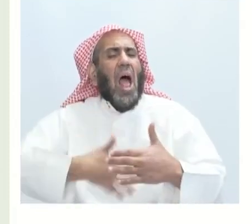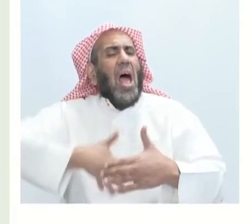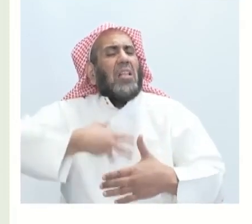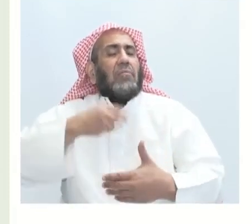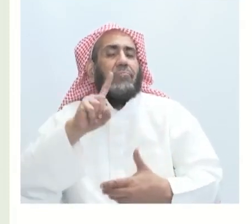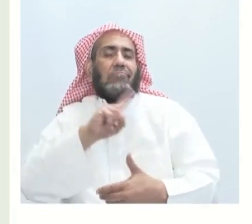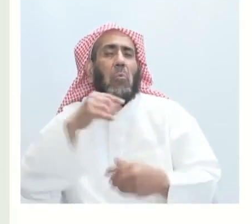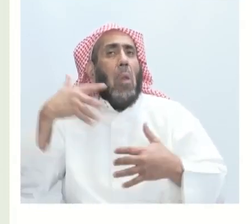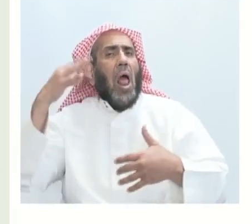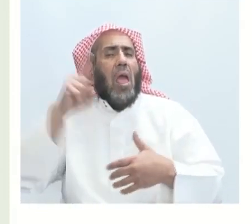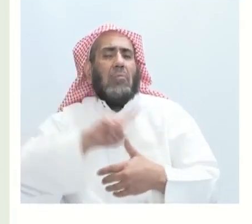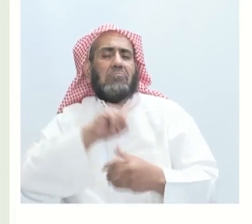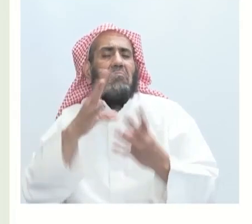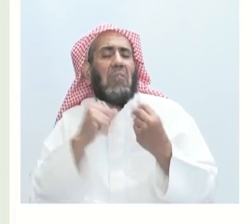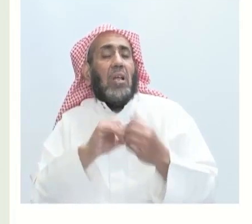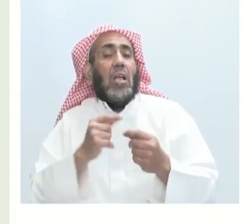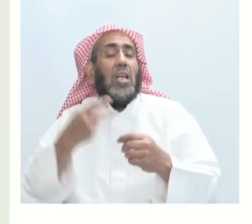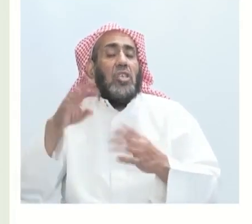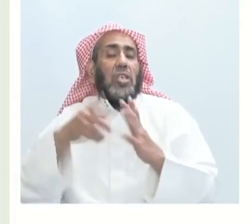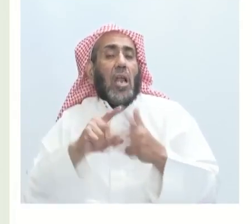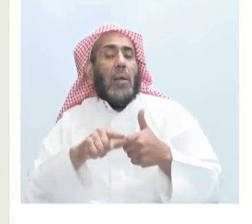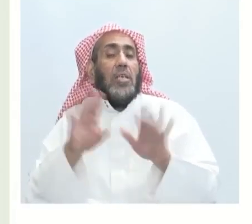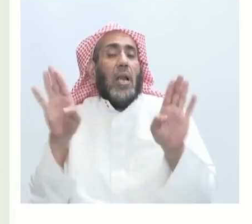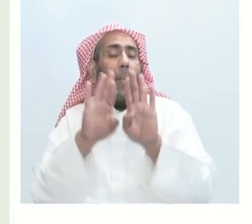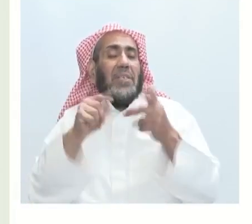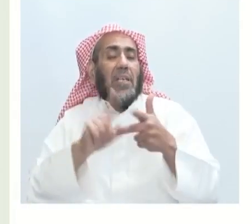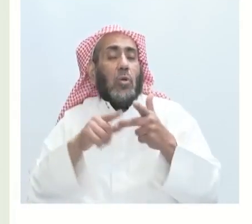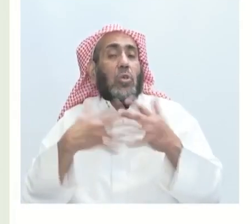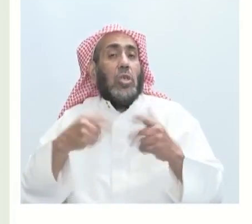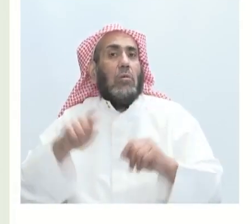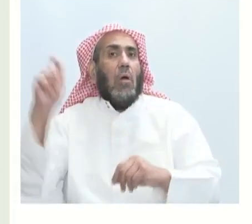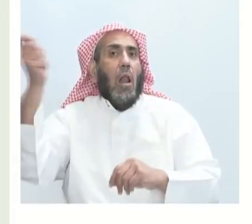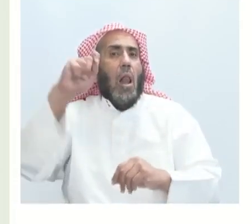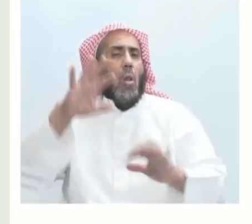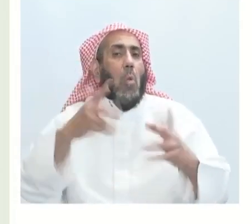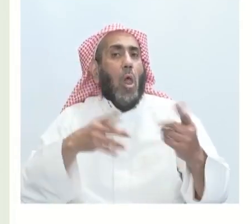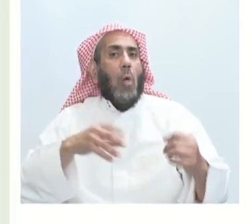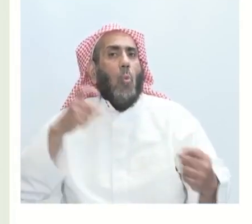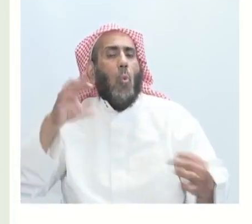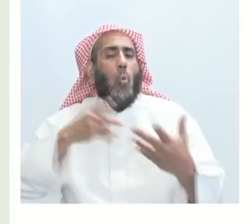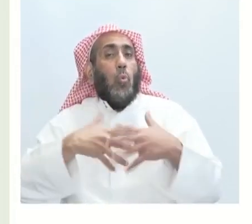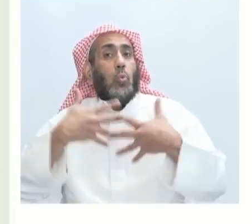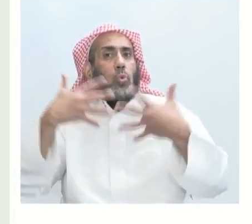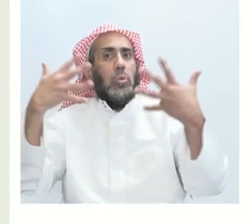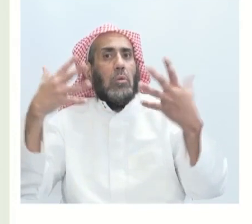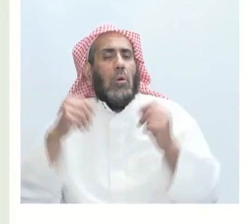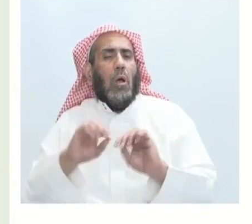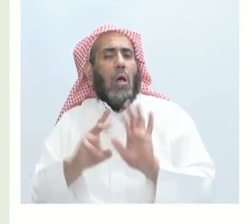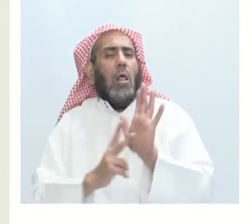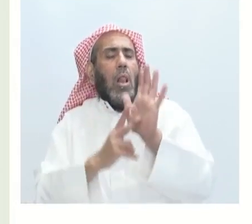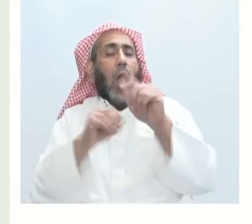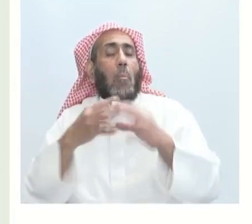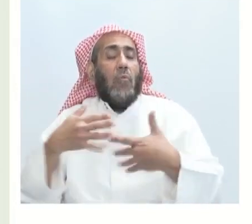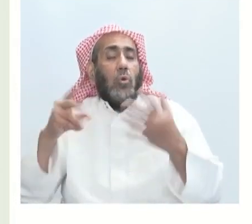والخيال وفي العصر الحديث ظهر نوعان جديدان هما الشعر المسرحي والشعر الملحمي وهنا استعراض لاهم فنون الشعر